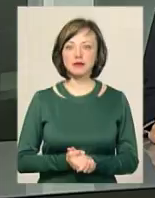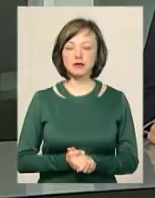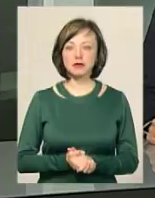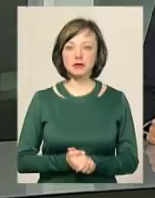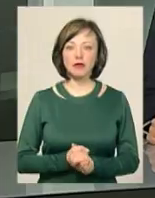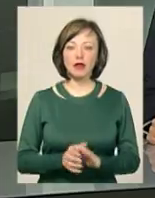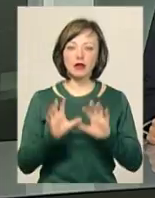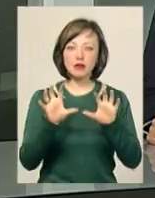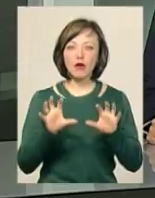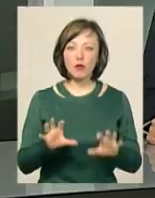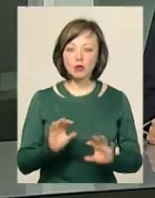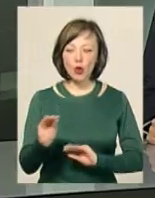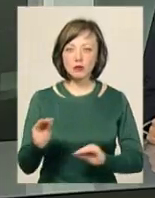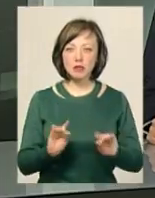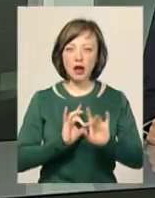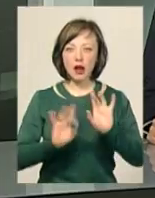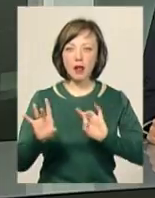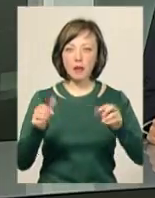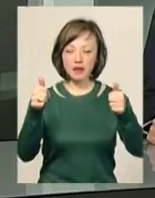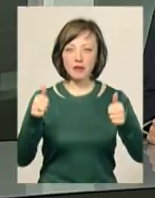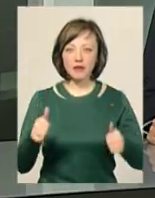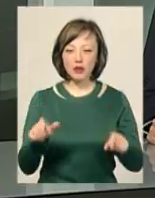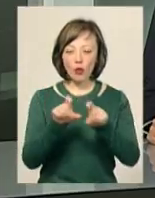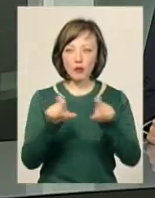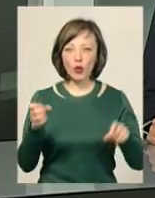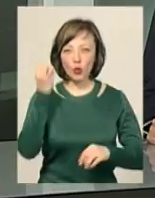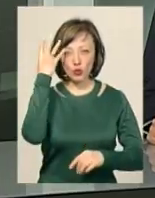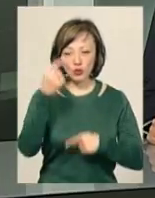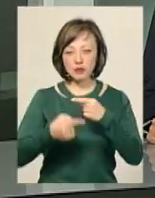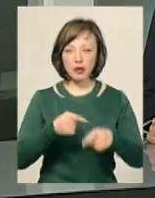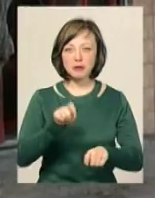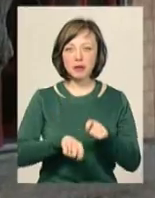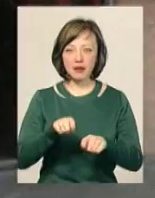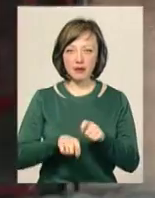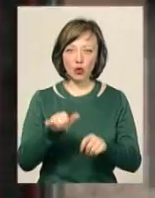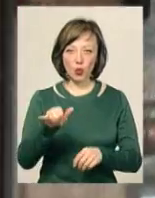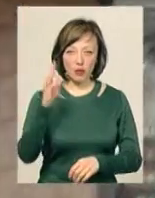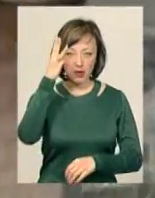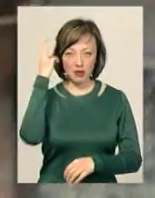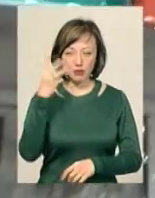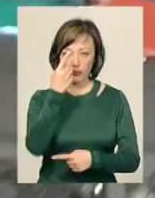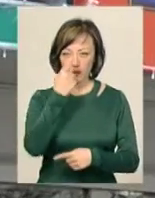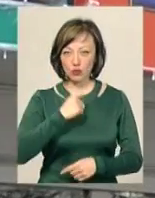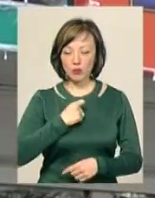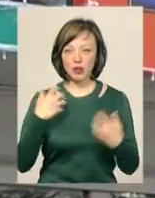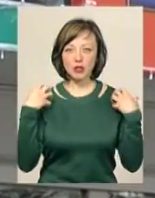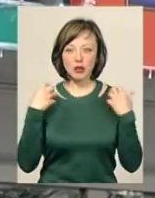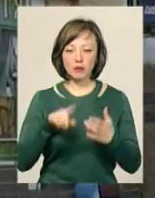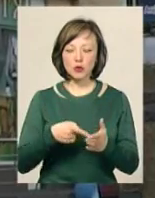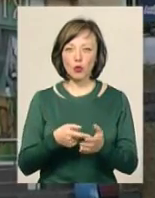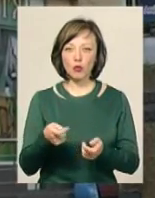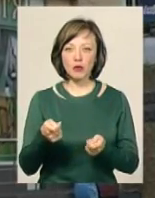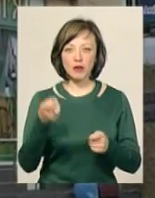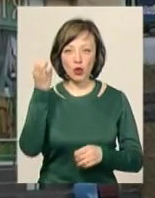Законність розміщення рекламних вивісок на об'єктах культурної спадщини перевірять у Хмельницькому. Про це нам повідомив начальник міського